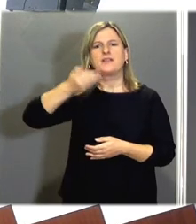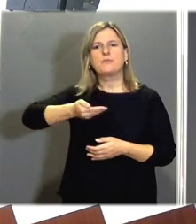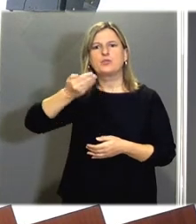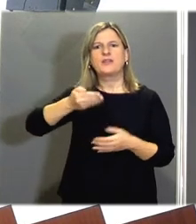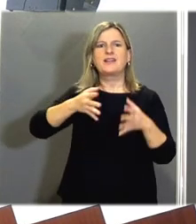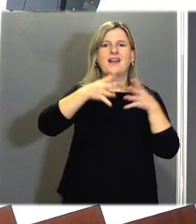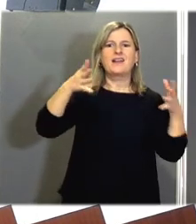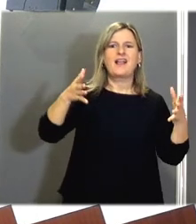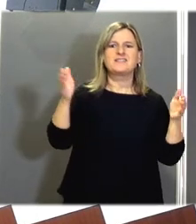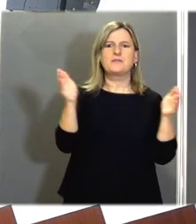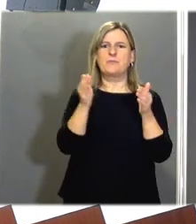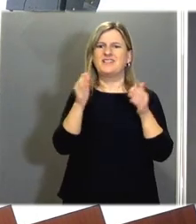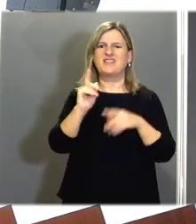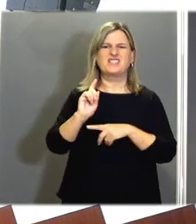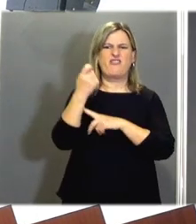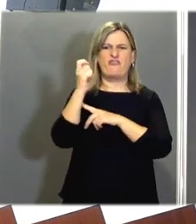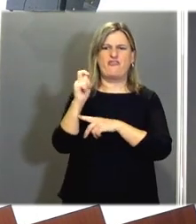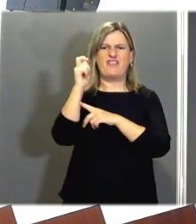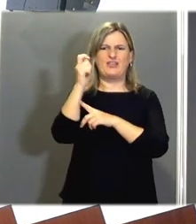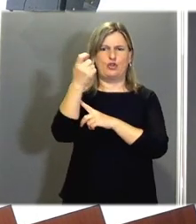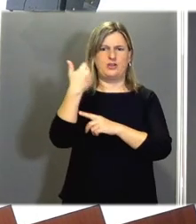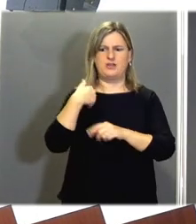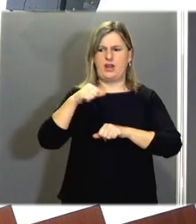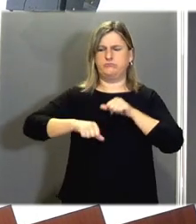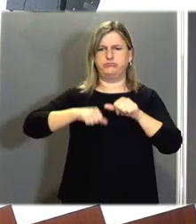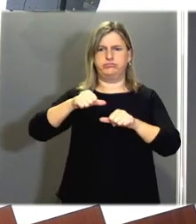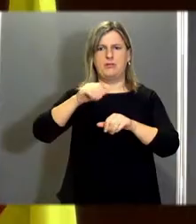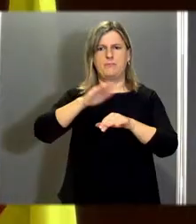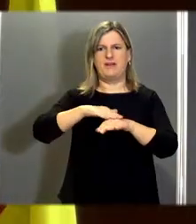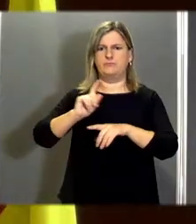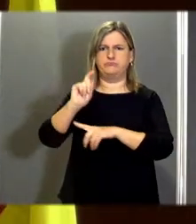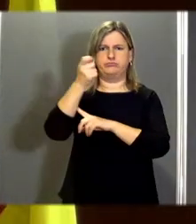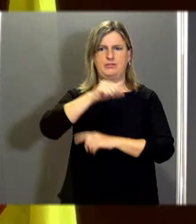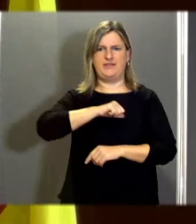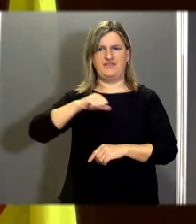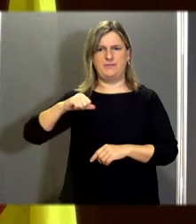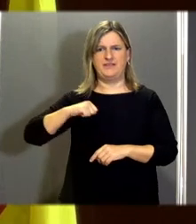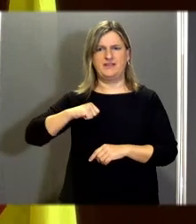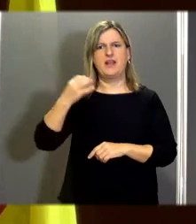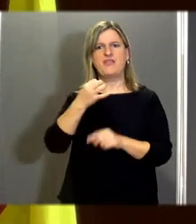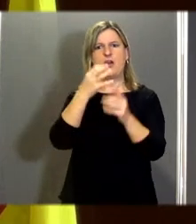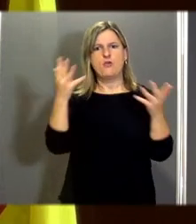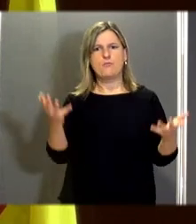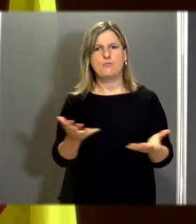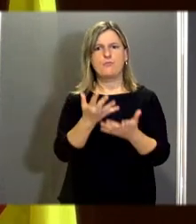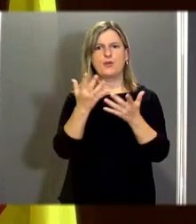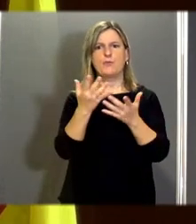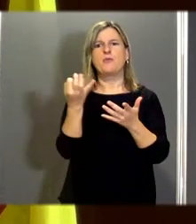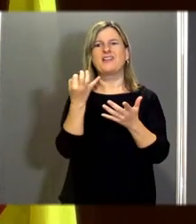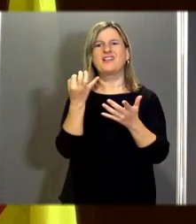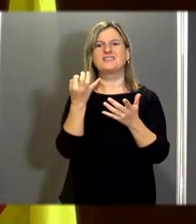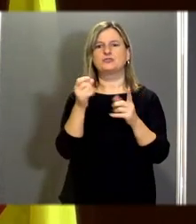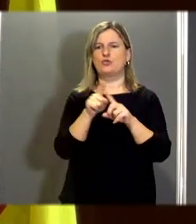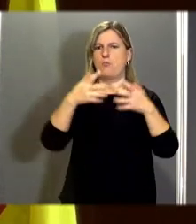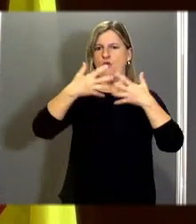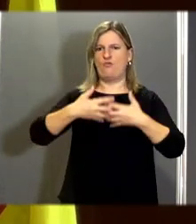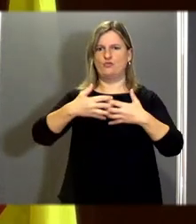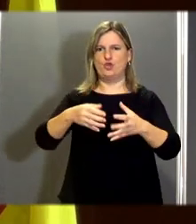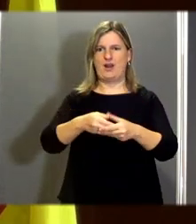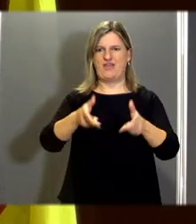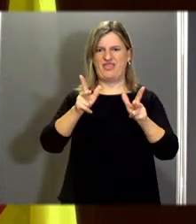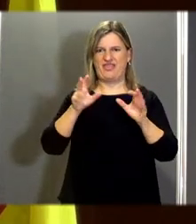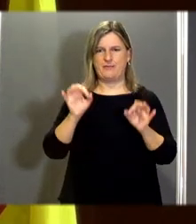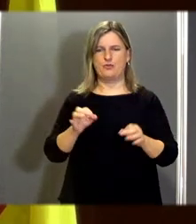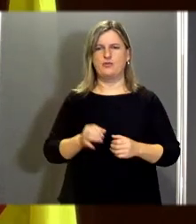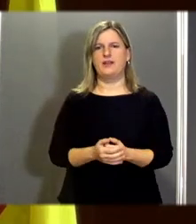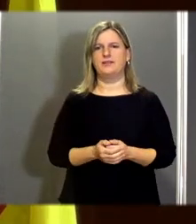com les petites victòries que anem conquerint en el camí de la independència, tot promovent el funcionament democràtic. Per